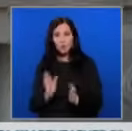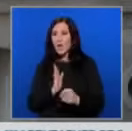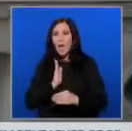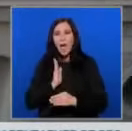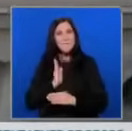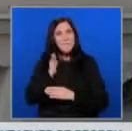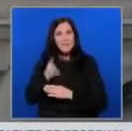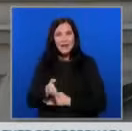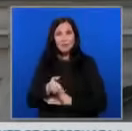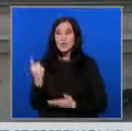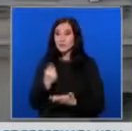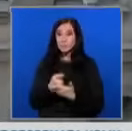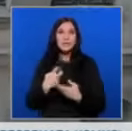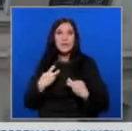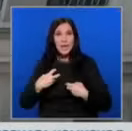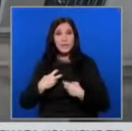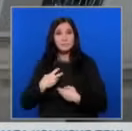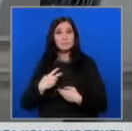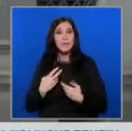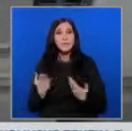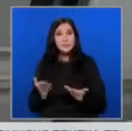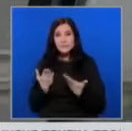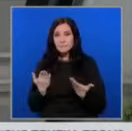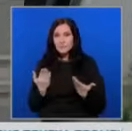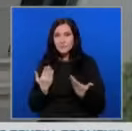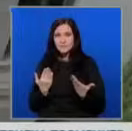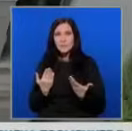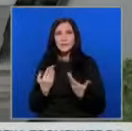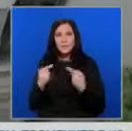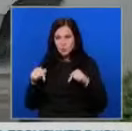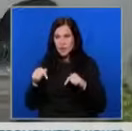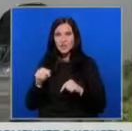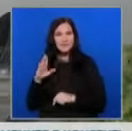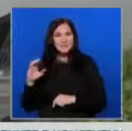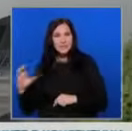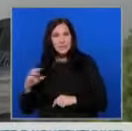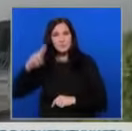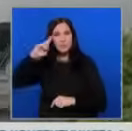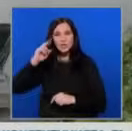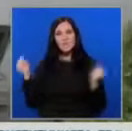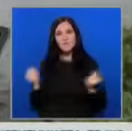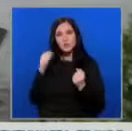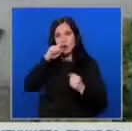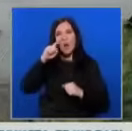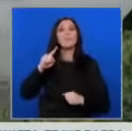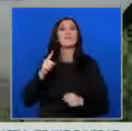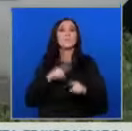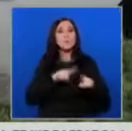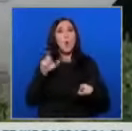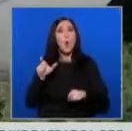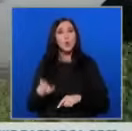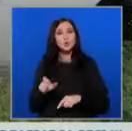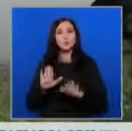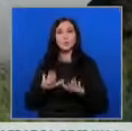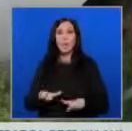преходните разпоредби излиза, че настоящия ВСС и изпълняващия функциите главен прокурор ще останат на постовете си